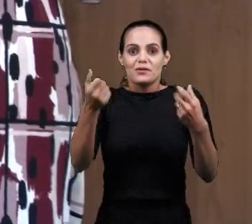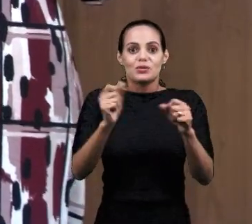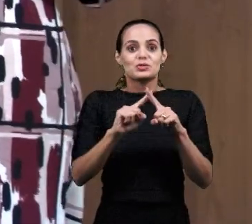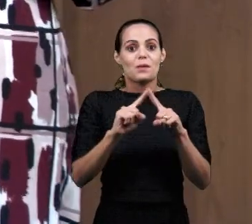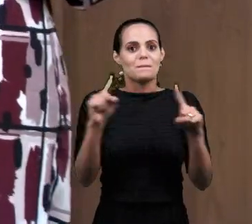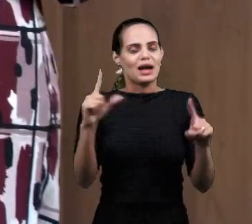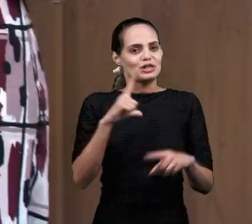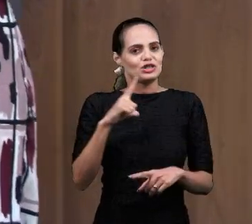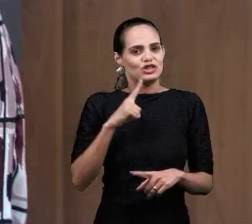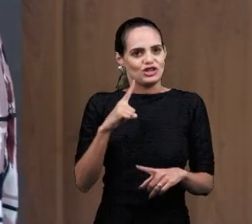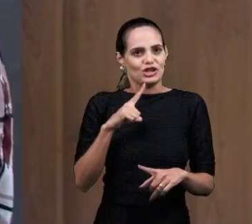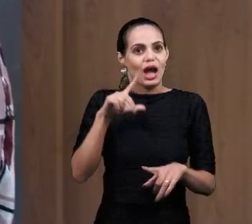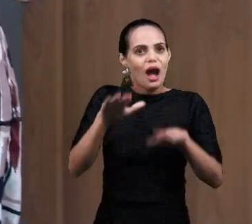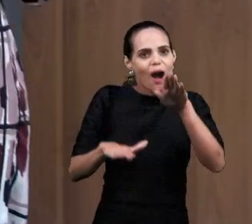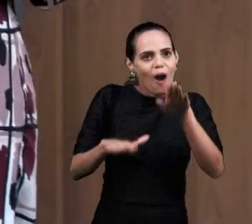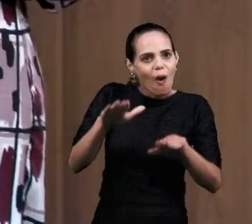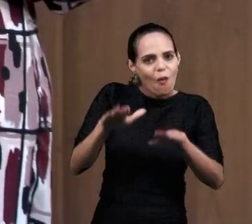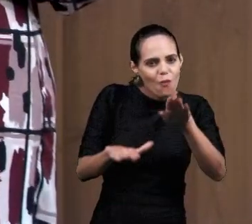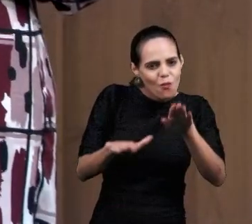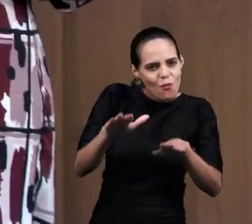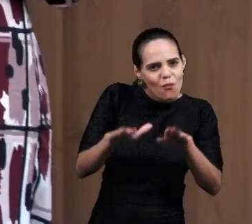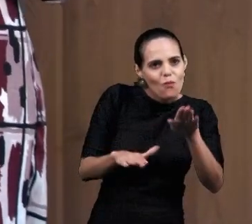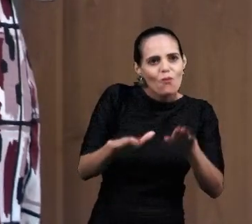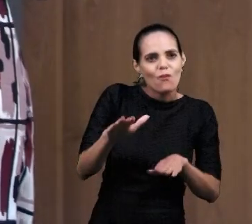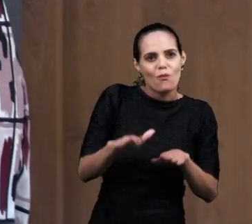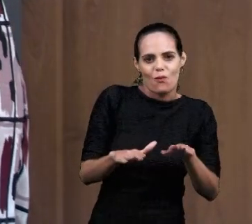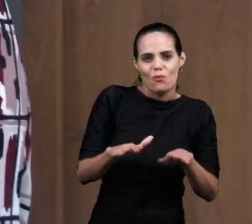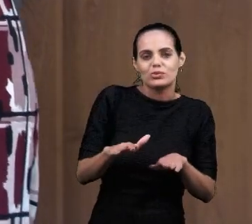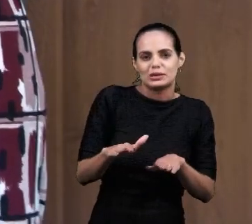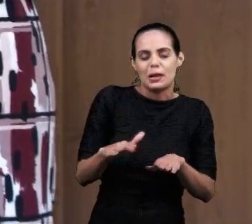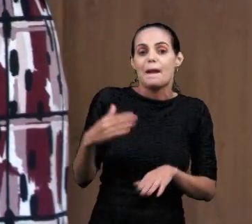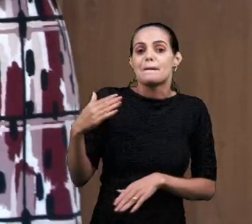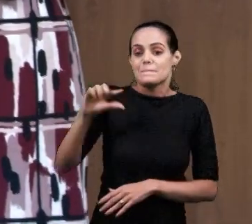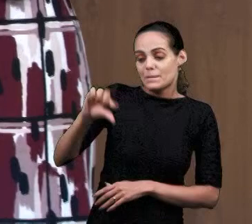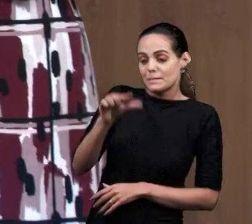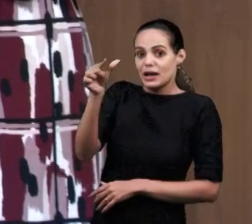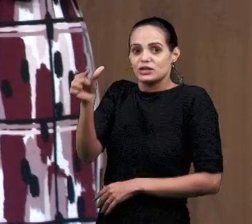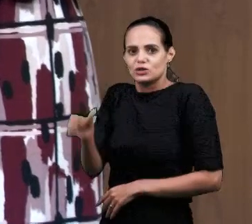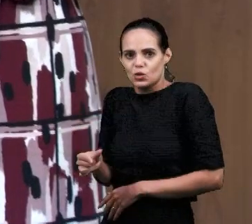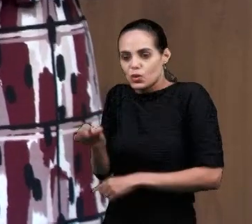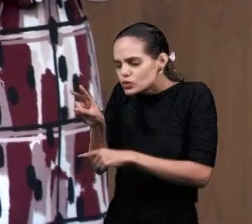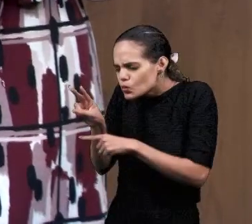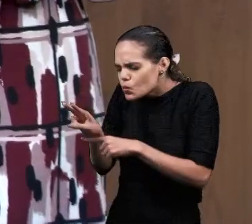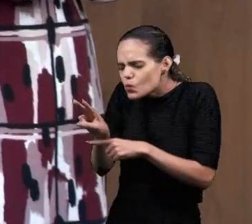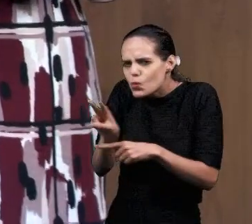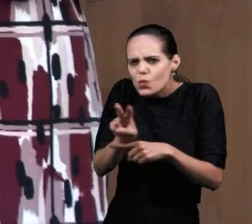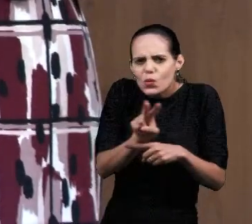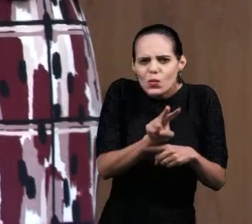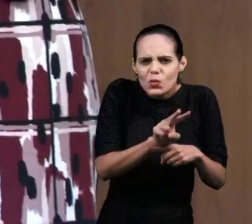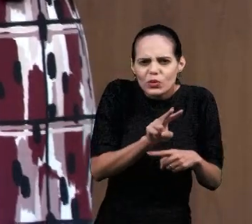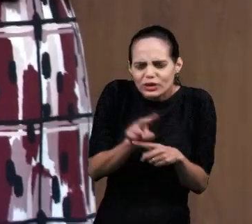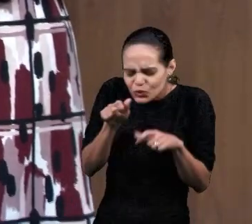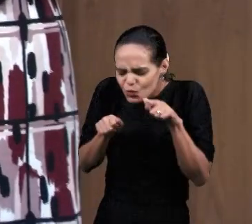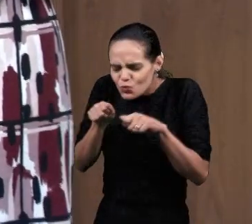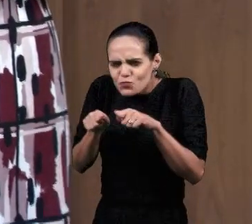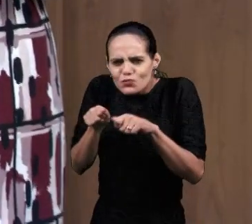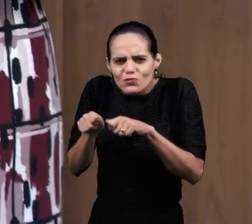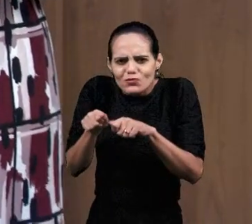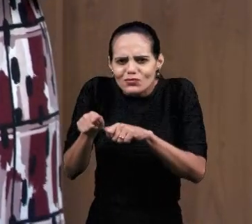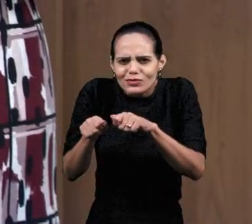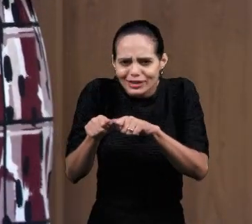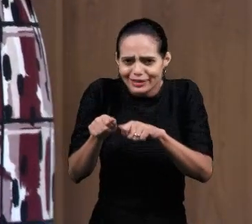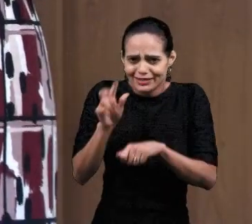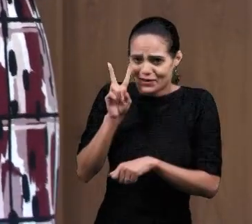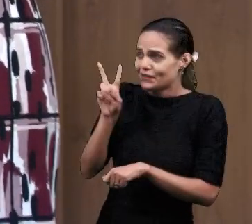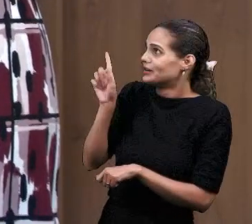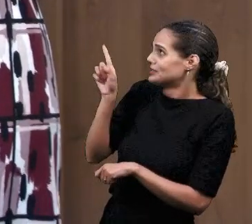soin de leurs brebis. Regardez les petits brebis ici. Donc les bergers étaient dans le champ et prenaient soin, veillaient sur